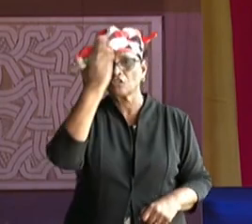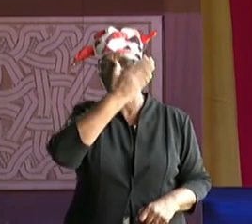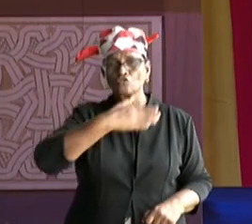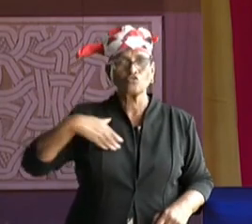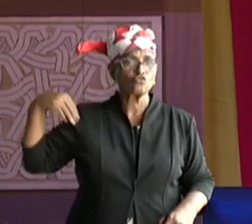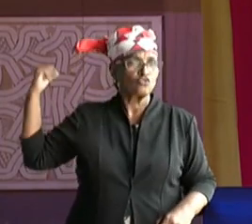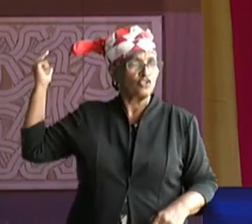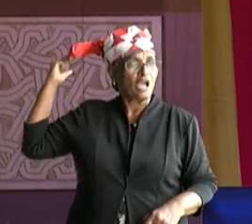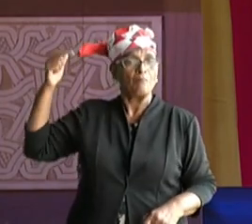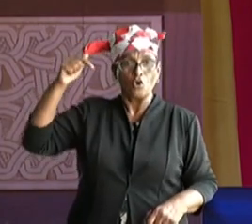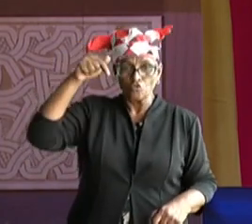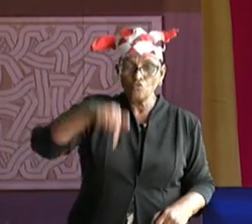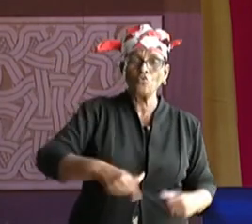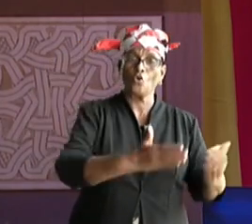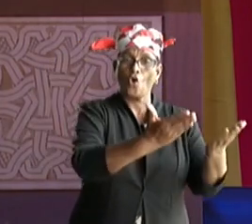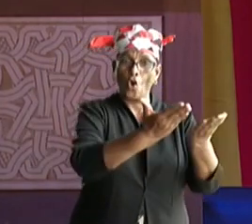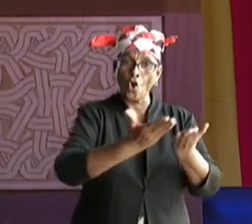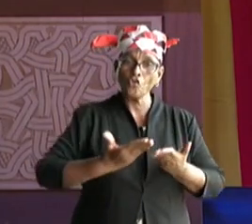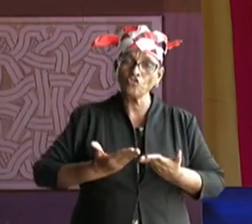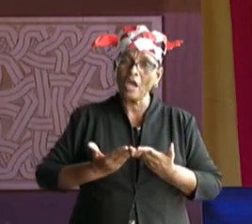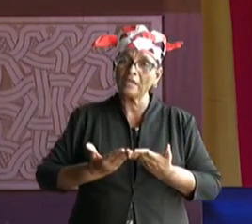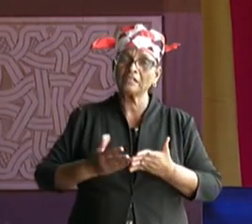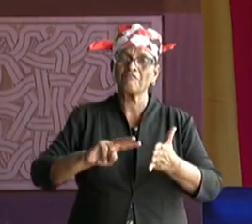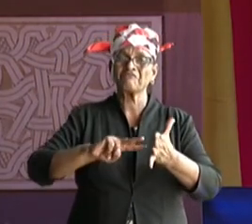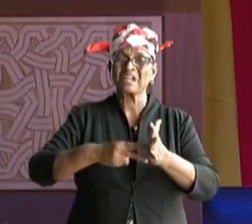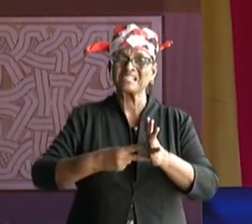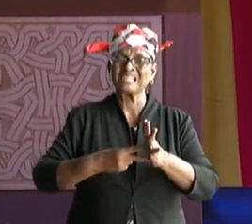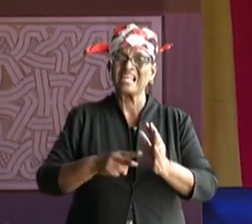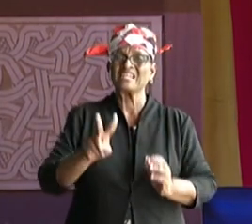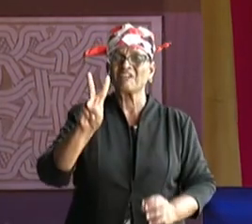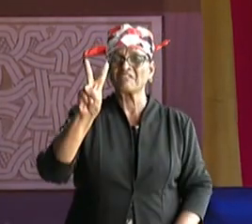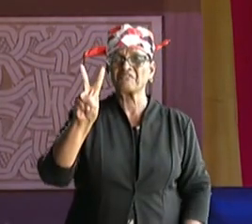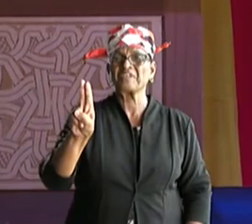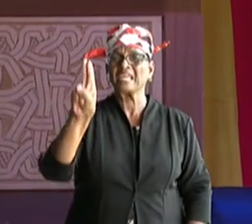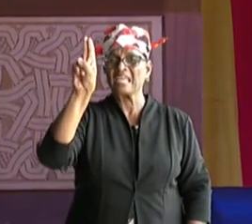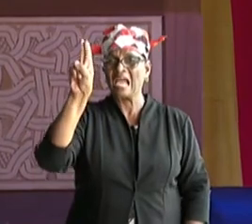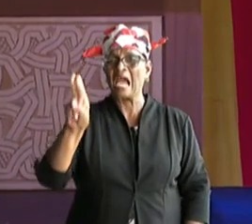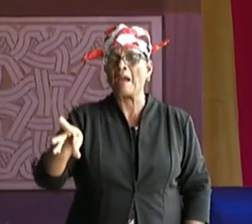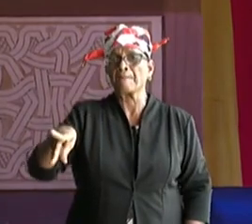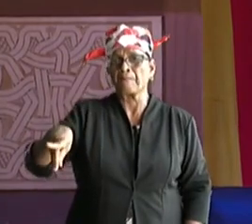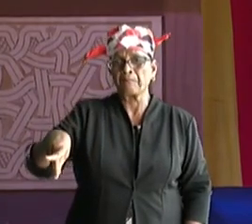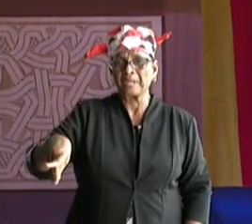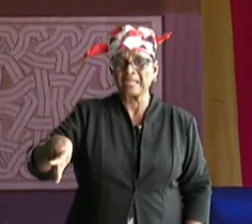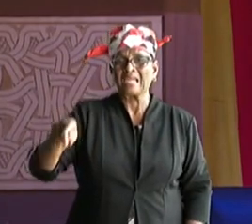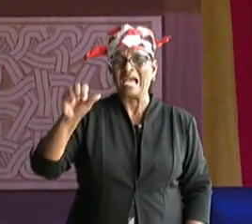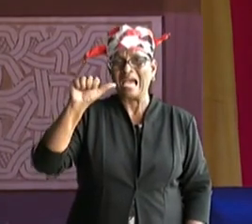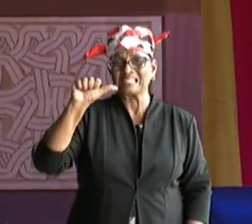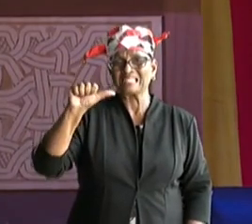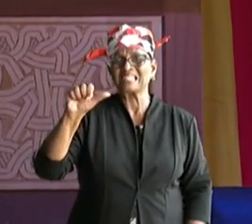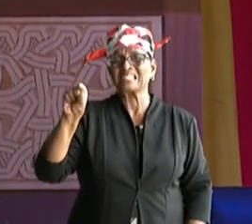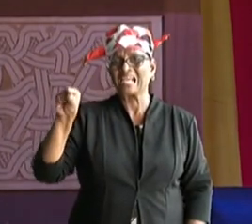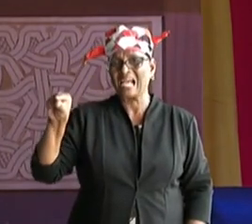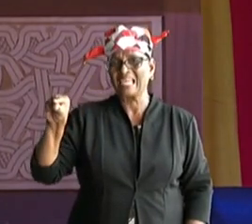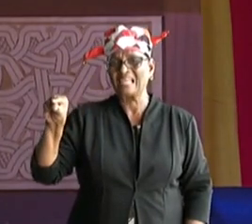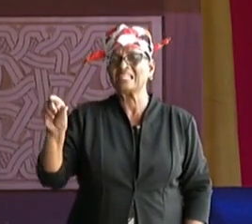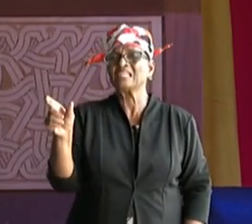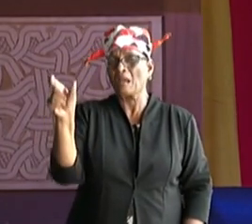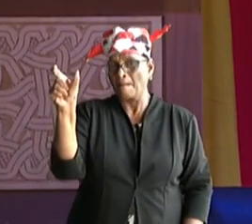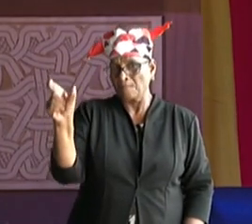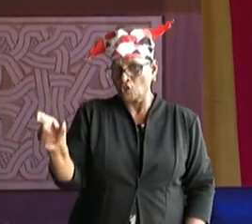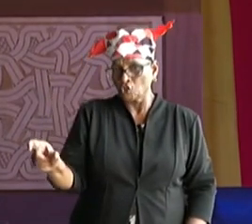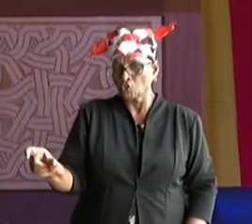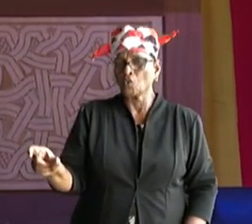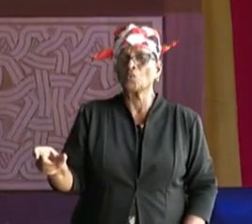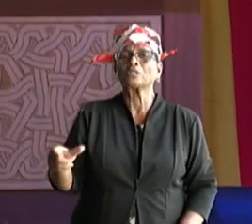uitnodigen de fractieleider van de VAP, de heer Aziz Gayadin, om zijn bijdrage te